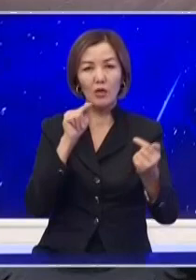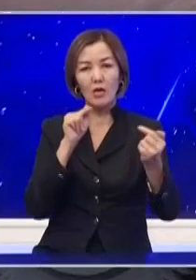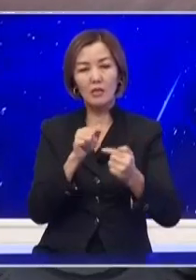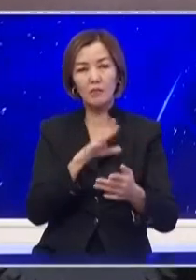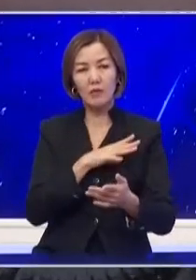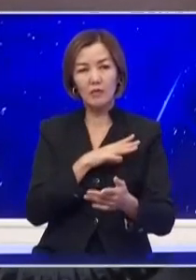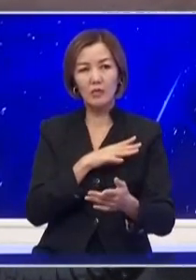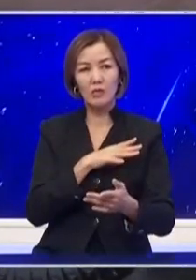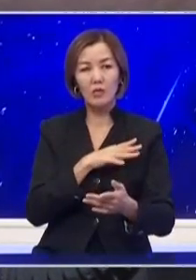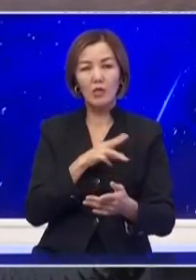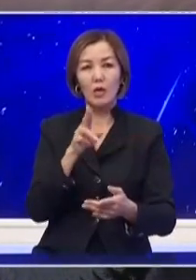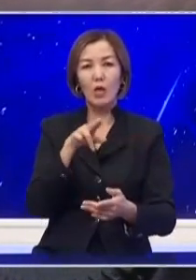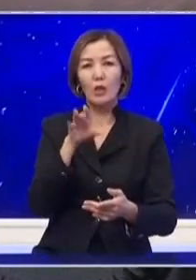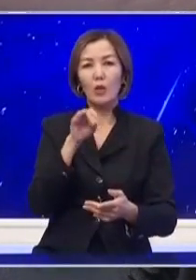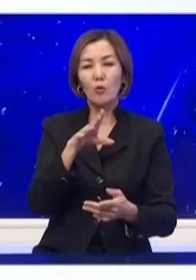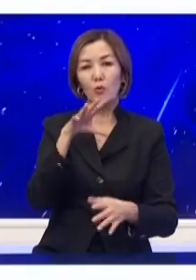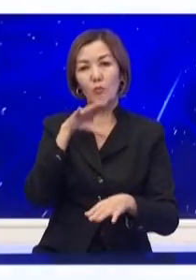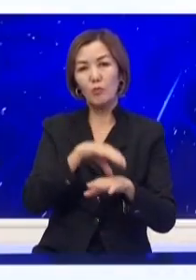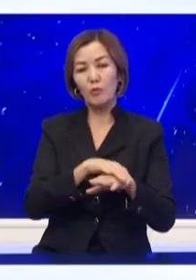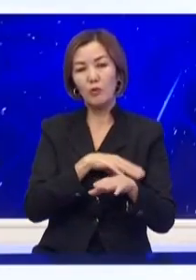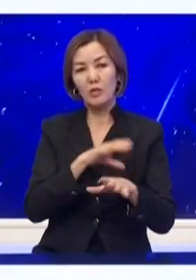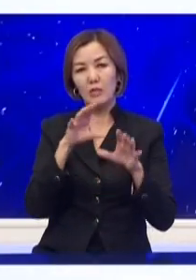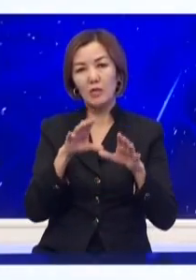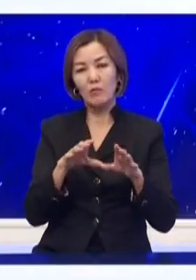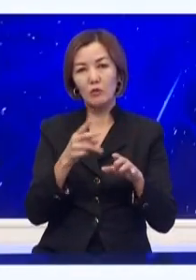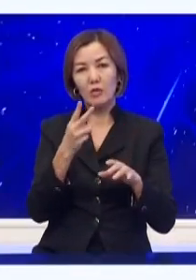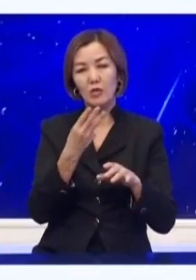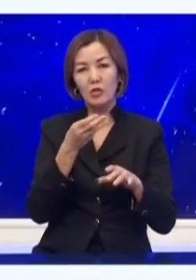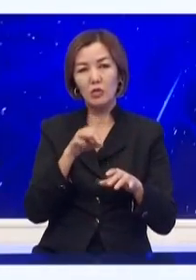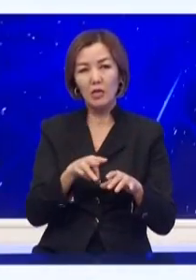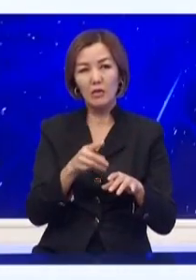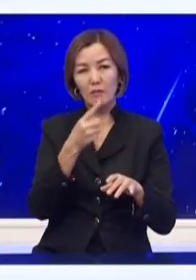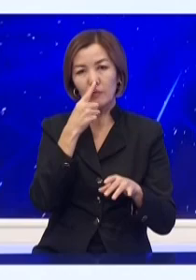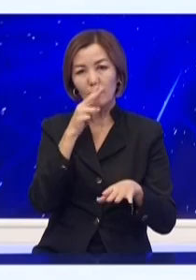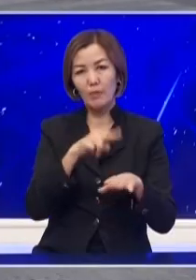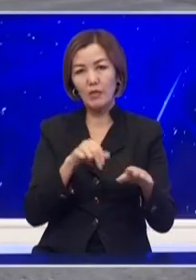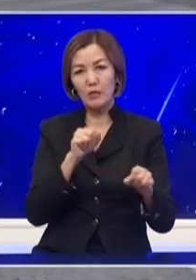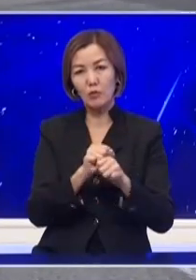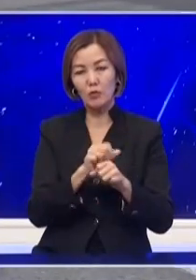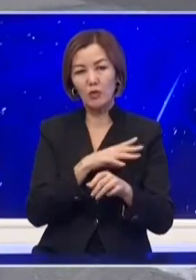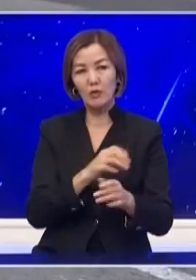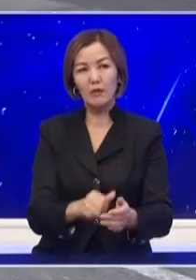шығады. Осылайша дронның көзіне түсіп қалды. Заң бұзушыны 2 шақырым жердегі патруль қызметкерлері тоқтатты.